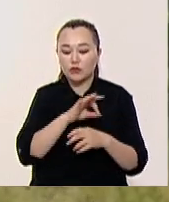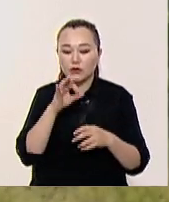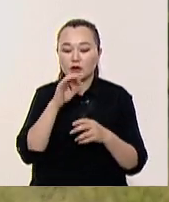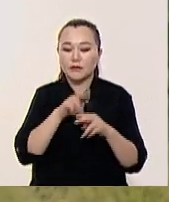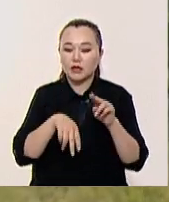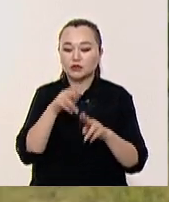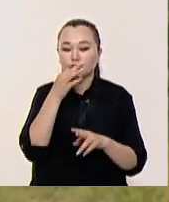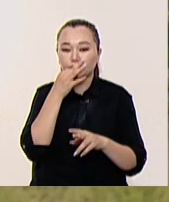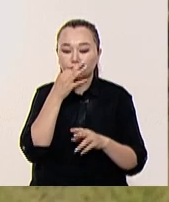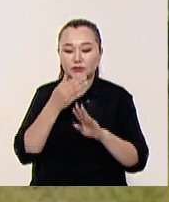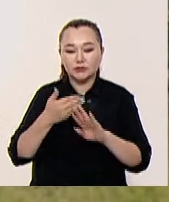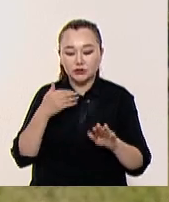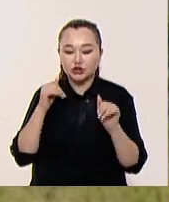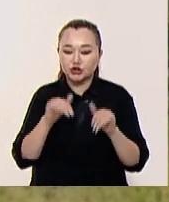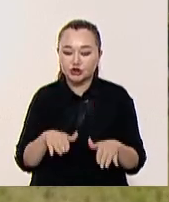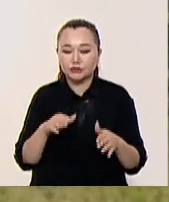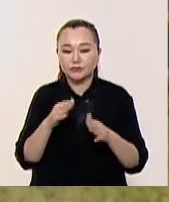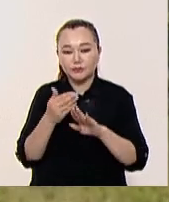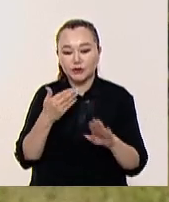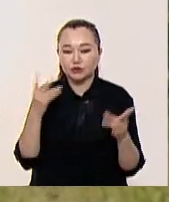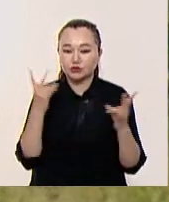құрылысы басталмай тұрып шешіп алған жөн.